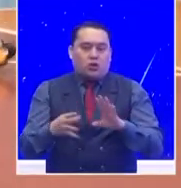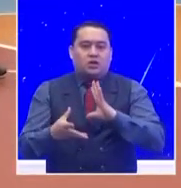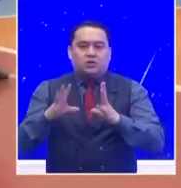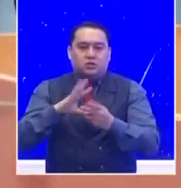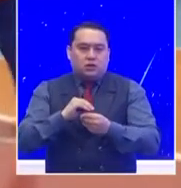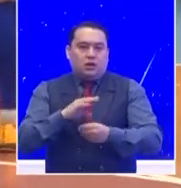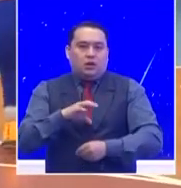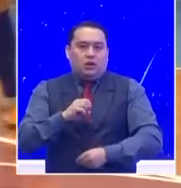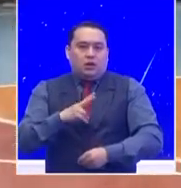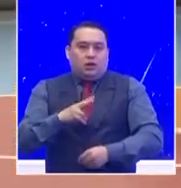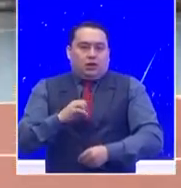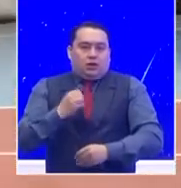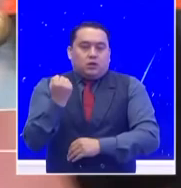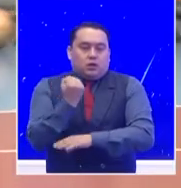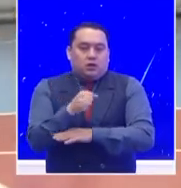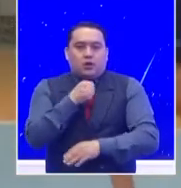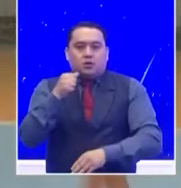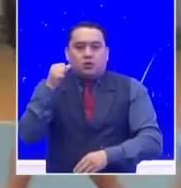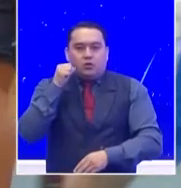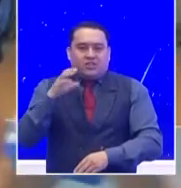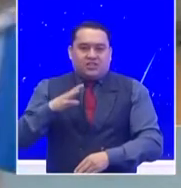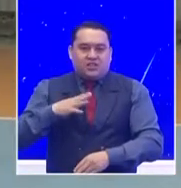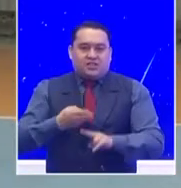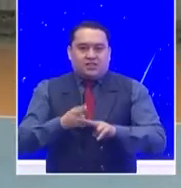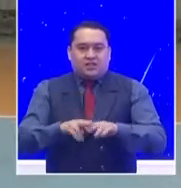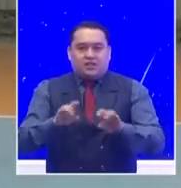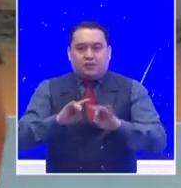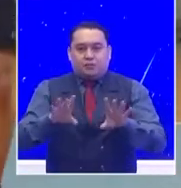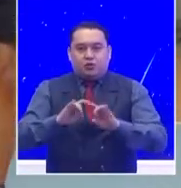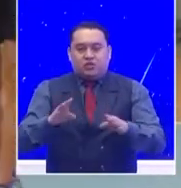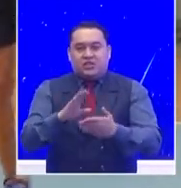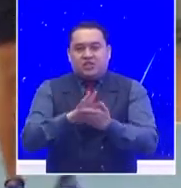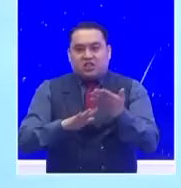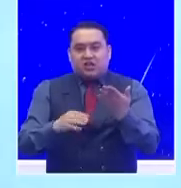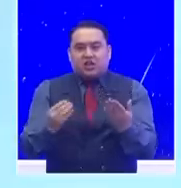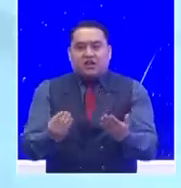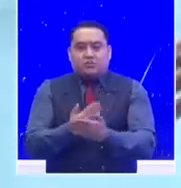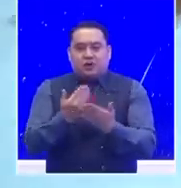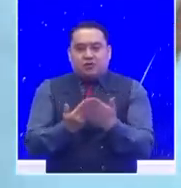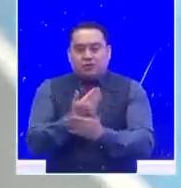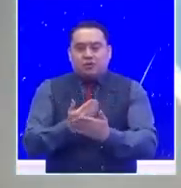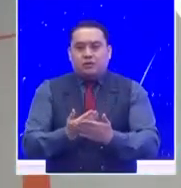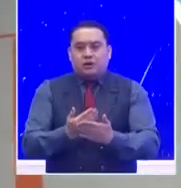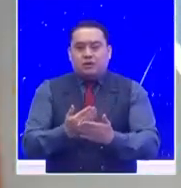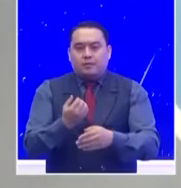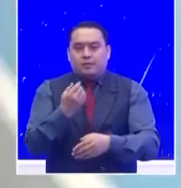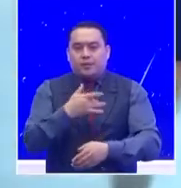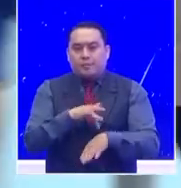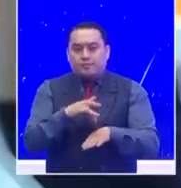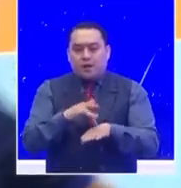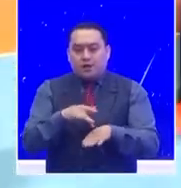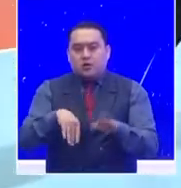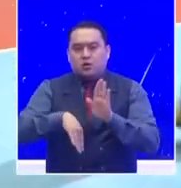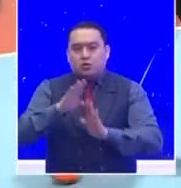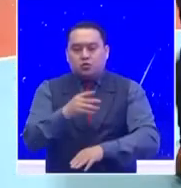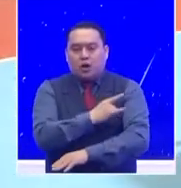«Бах Юнайтед» взял верх над прошлогодними чемпионами «Спортмедиа». А лучшим игроком первого тура по версии болельщиков признан